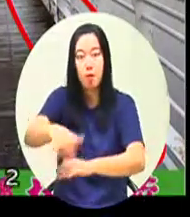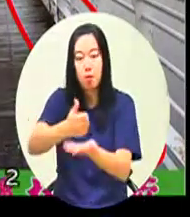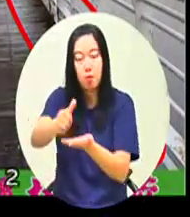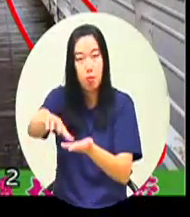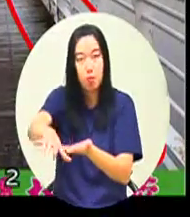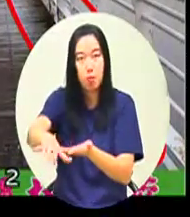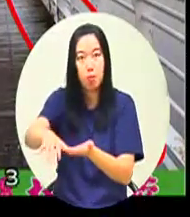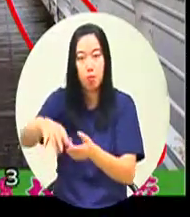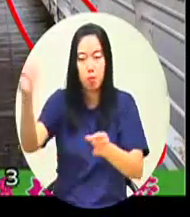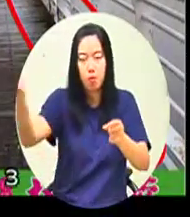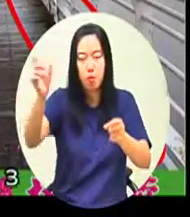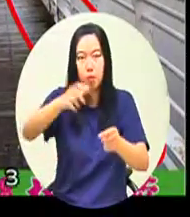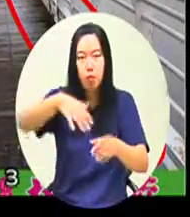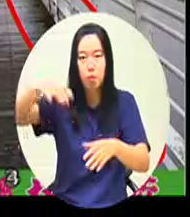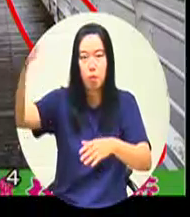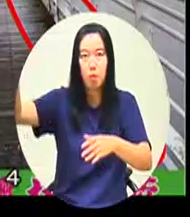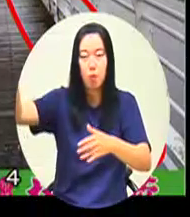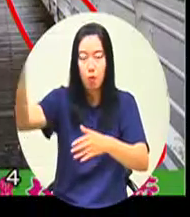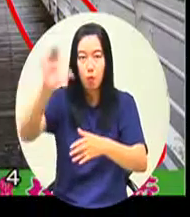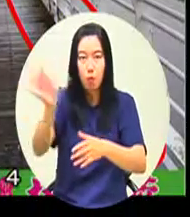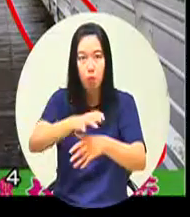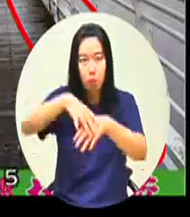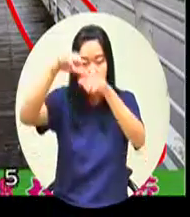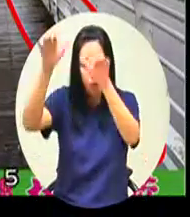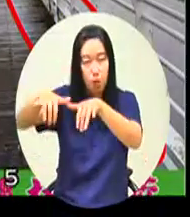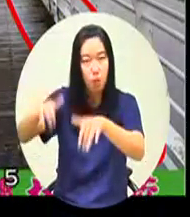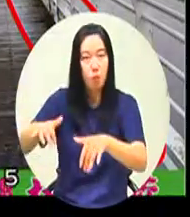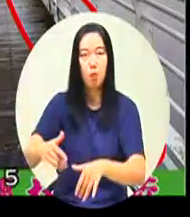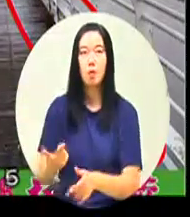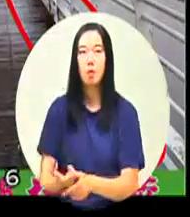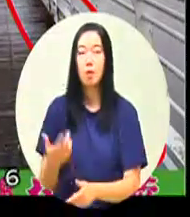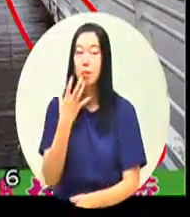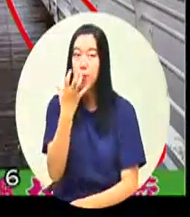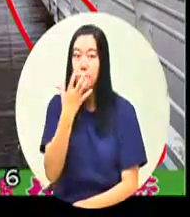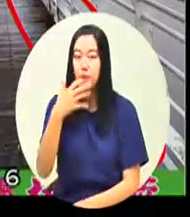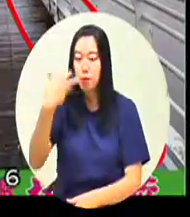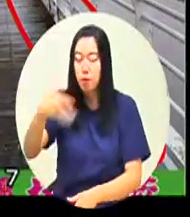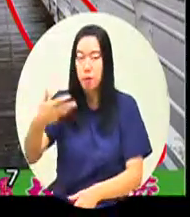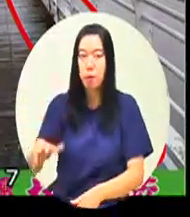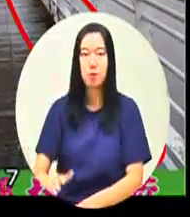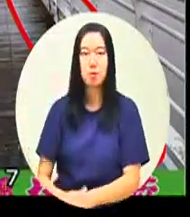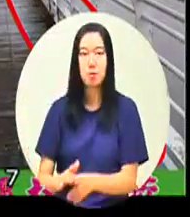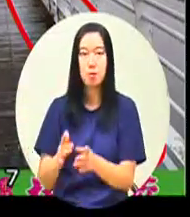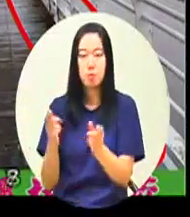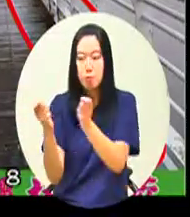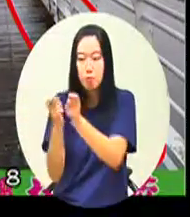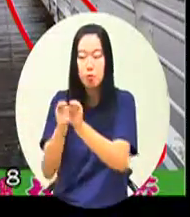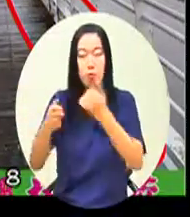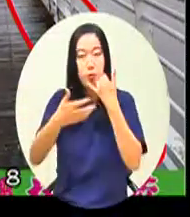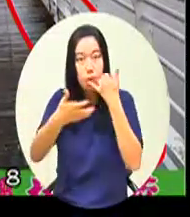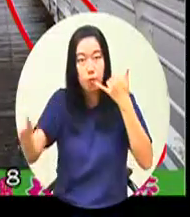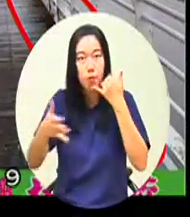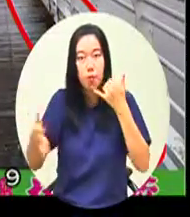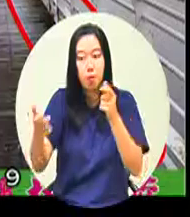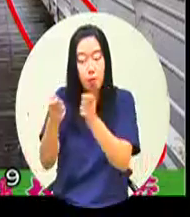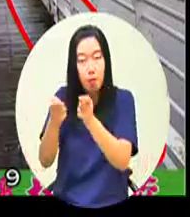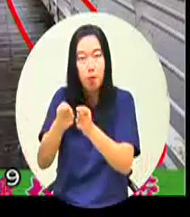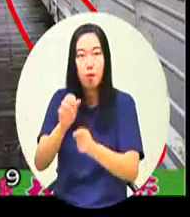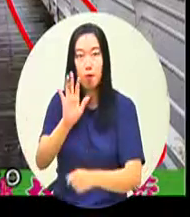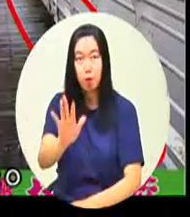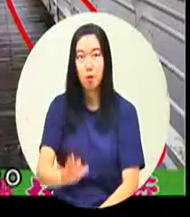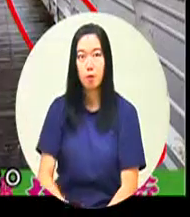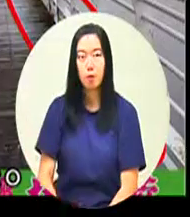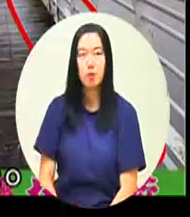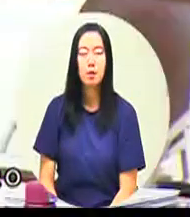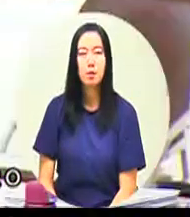是风吹雨淋嘛哈，风吹日晒，还有个是淹水嘛哈。咱靠海边的地方拢靠盐分，所以伊这